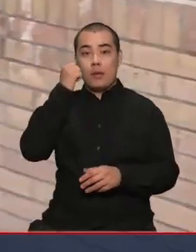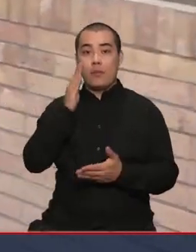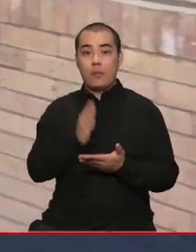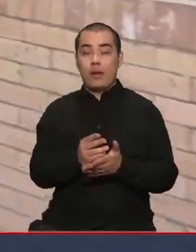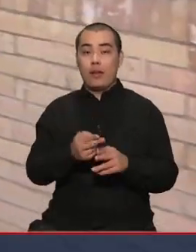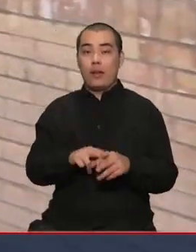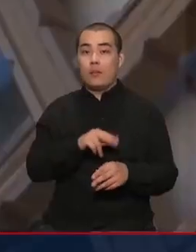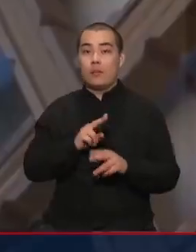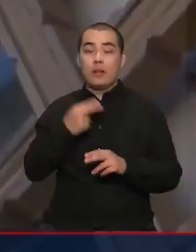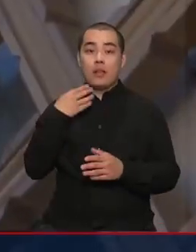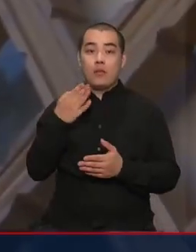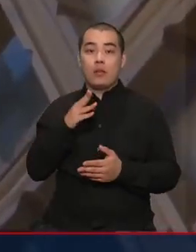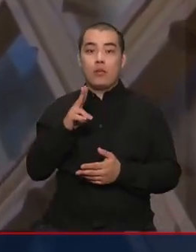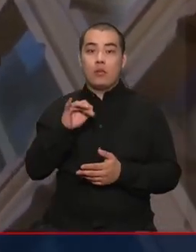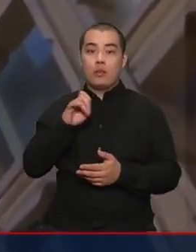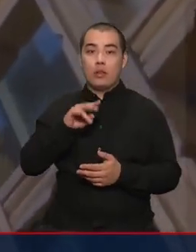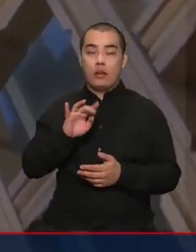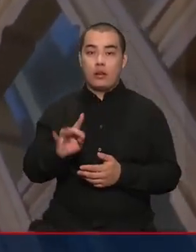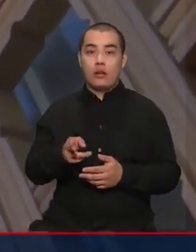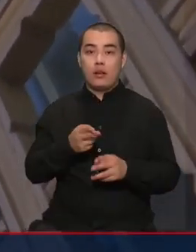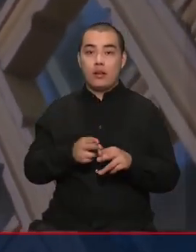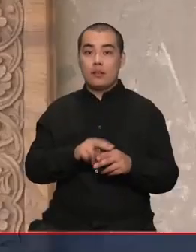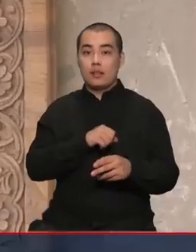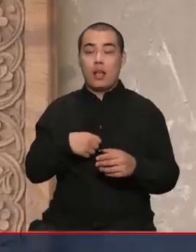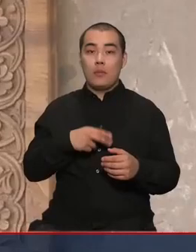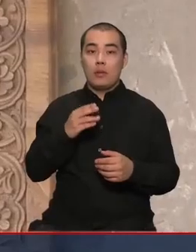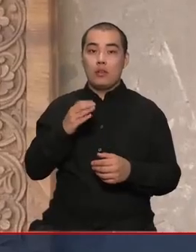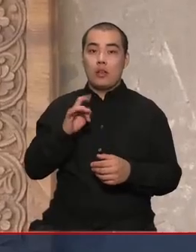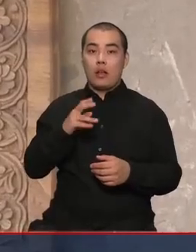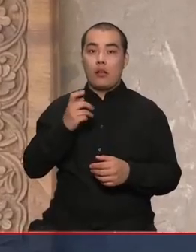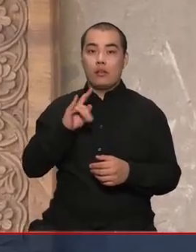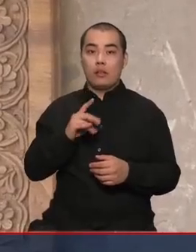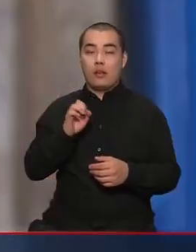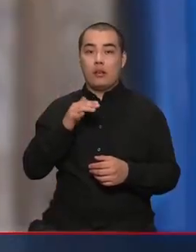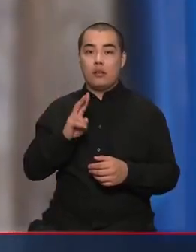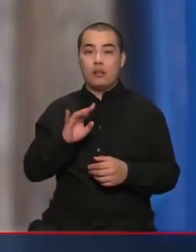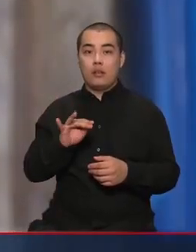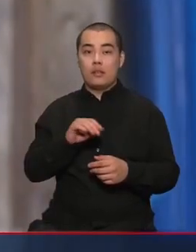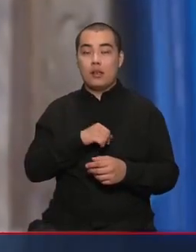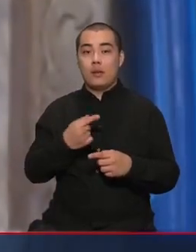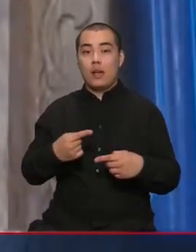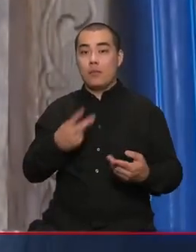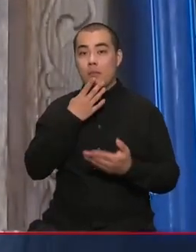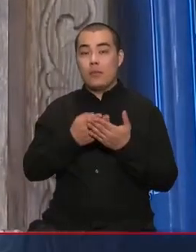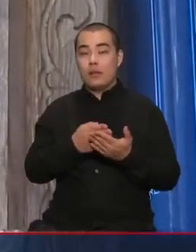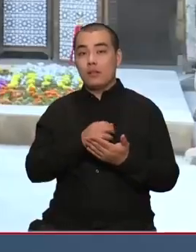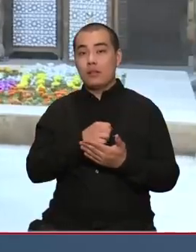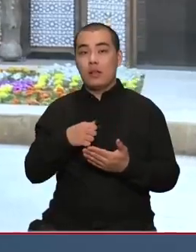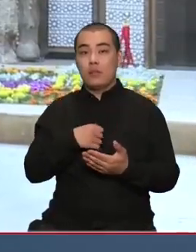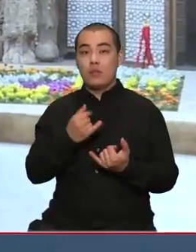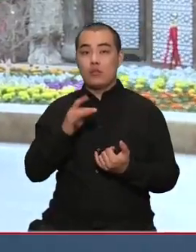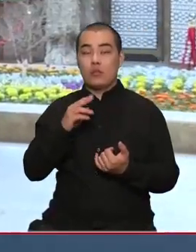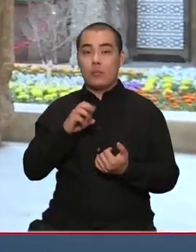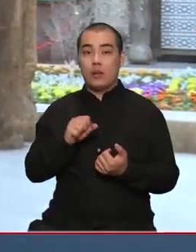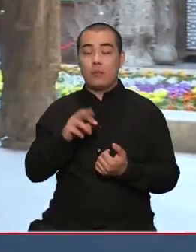Бұдан кейін президенттер Куниар кешенін, Шерғазы хан және Мұхаммед Амин Инак медреселерін, Жұма мешіті мен